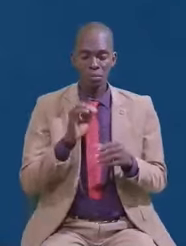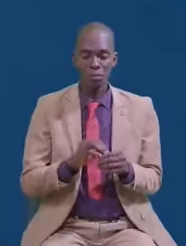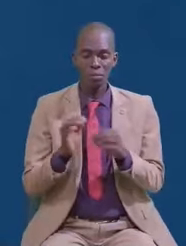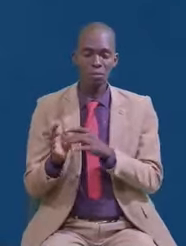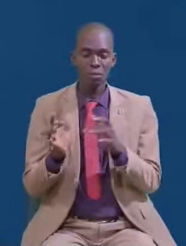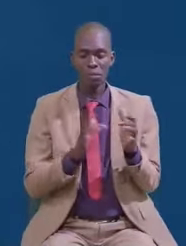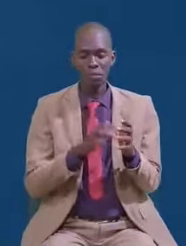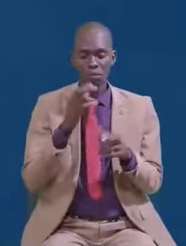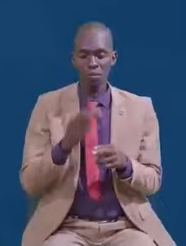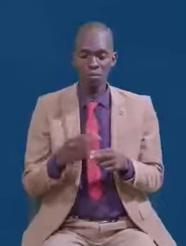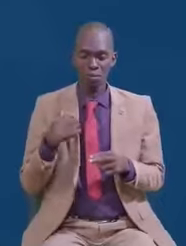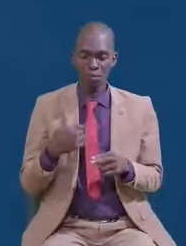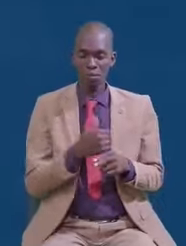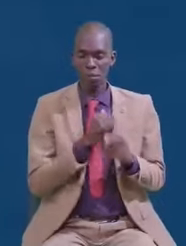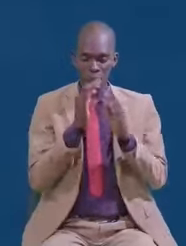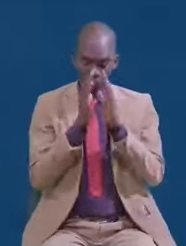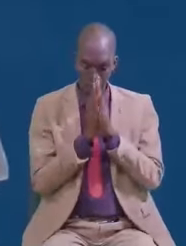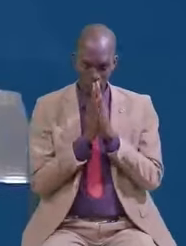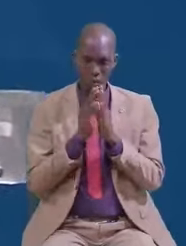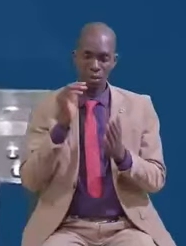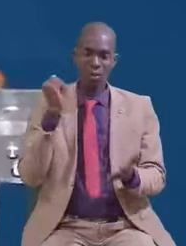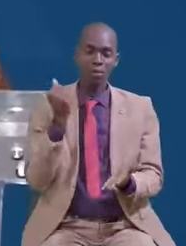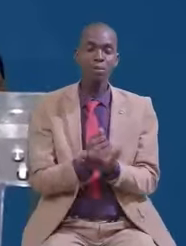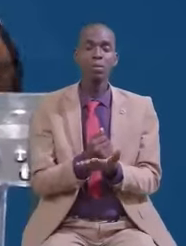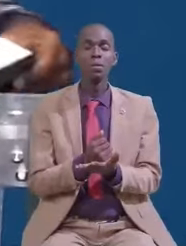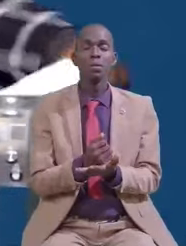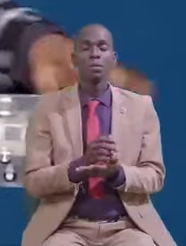Au nom de Jésus, nous prions.